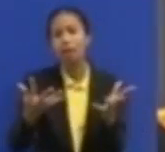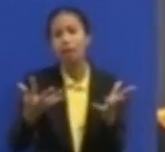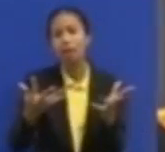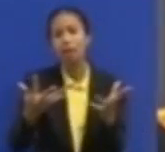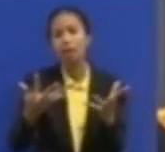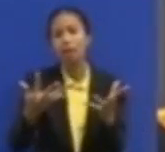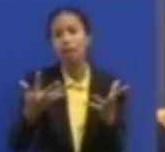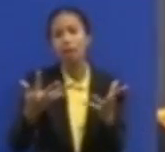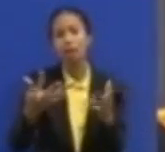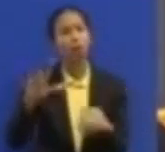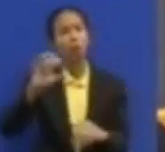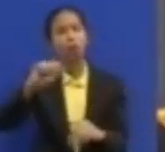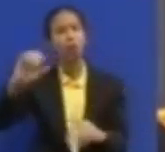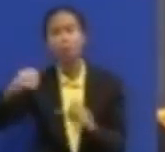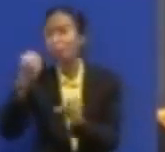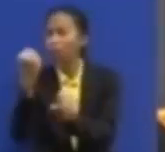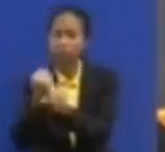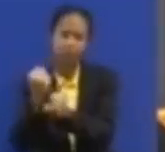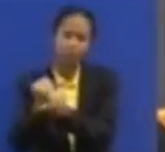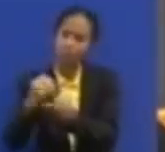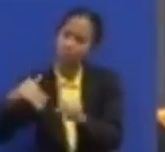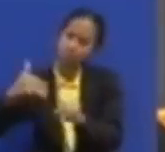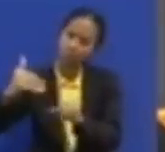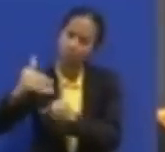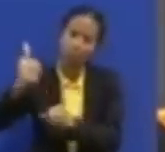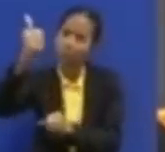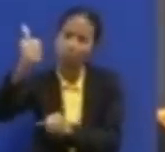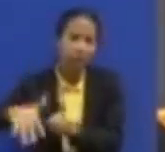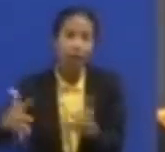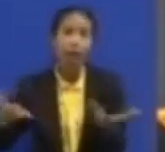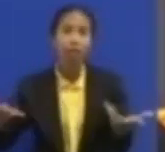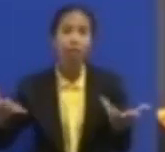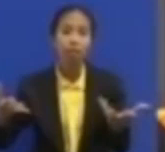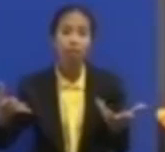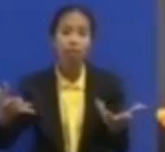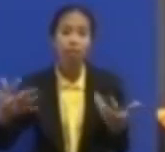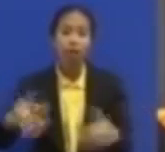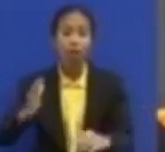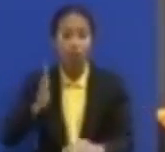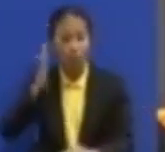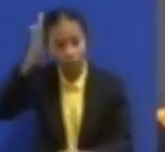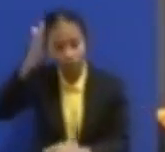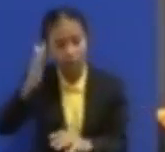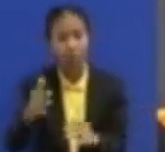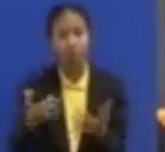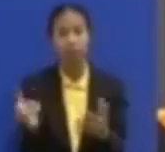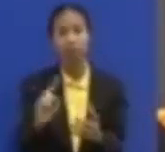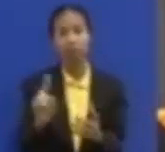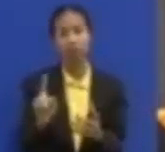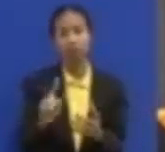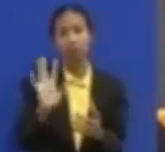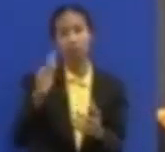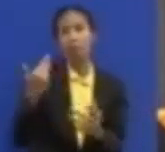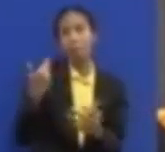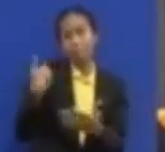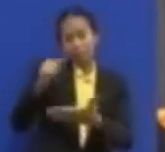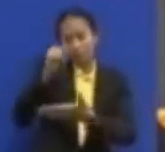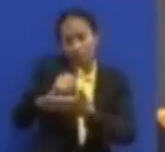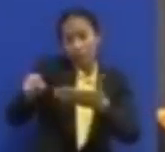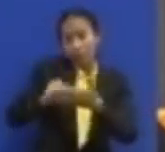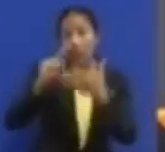ภาผู้แทนราษฎรไม่อาจดำเนินการต่อไปได้เรื่องต่อไปนั่นคือเรื่องของการที่เราจะต้องเลือกตั้งนายกรัฐม